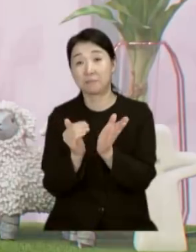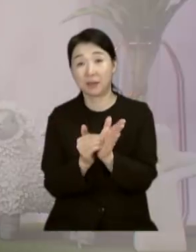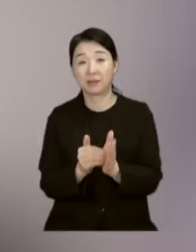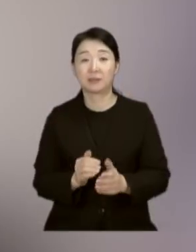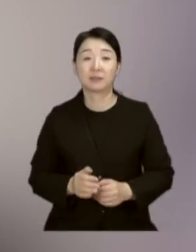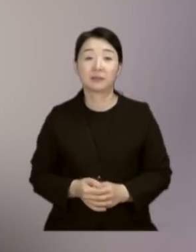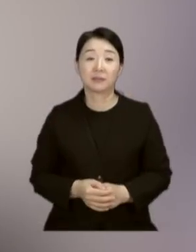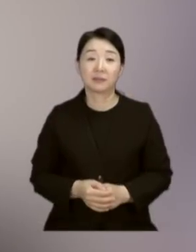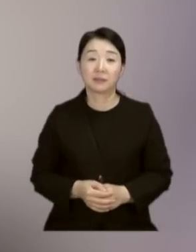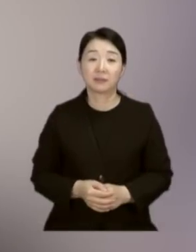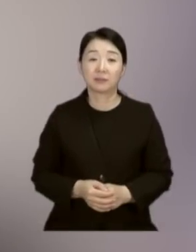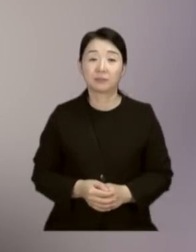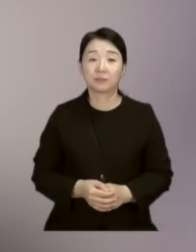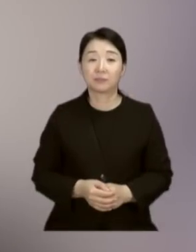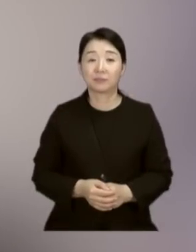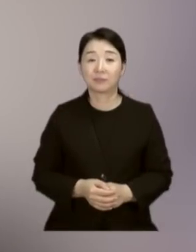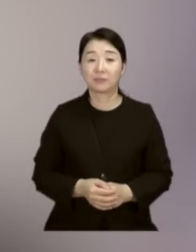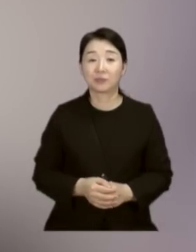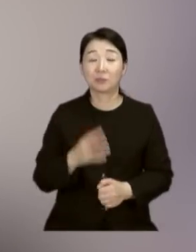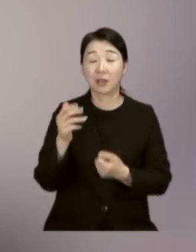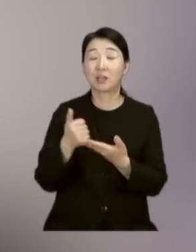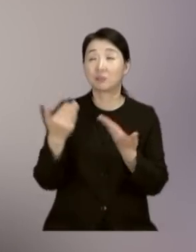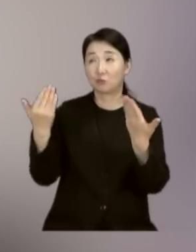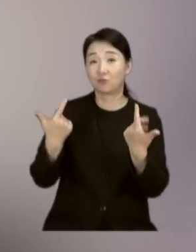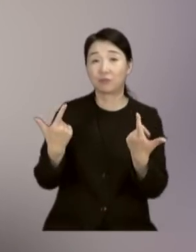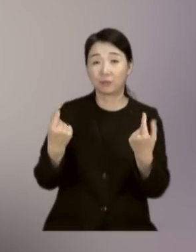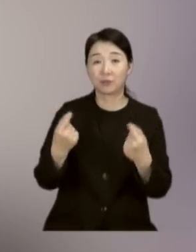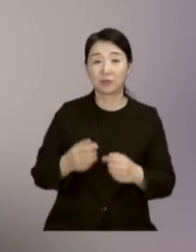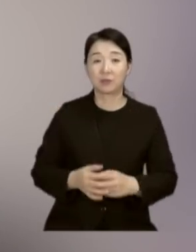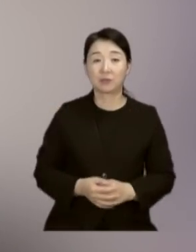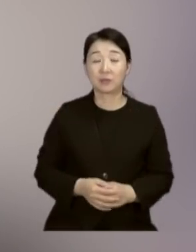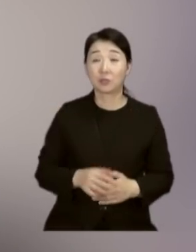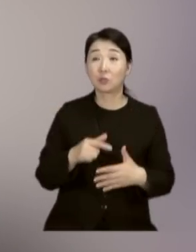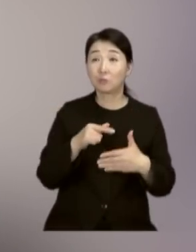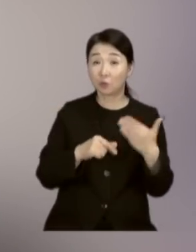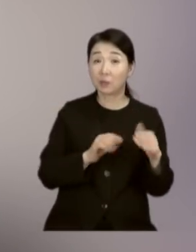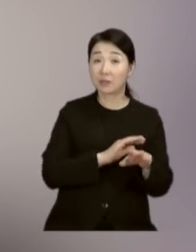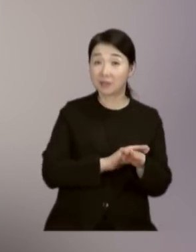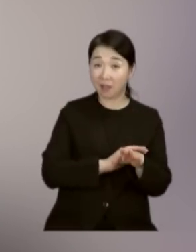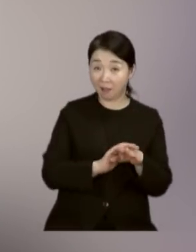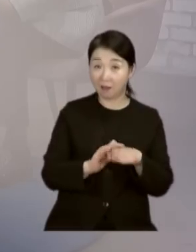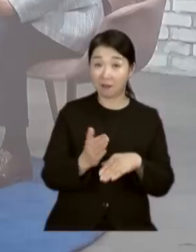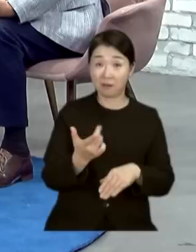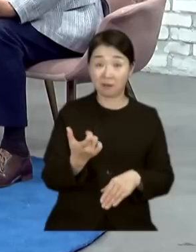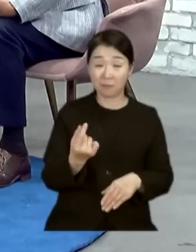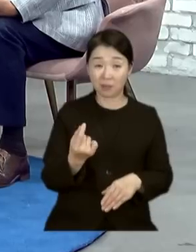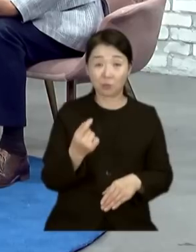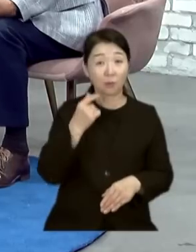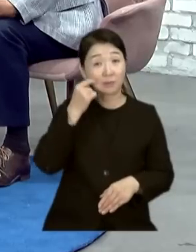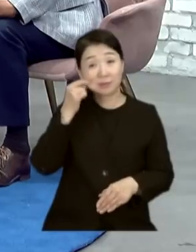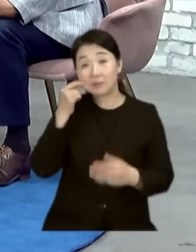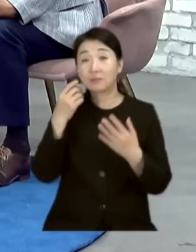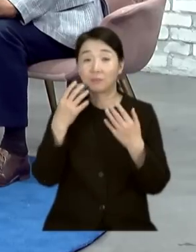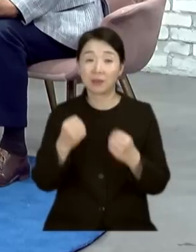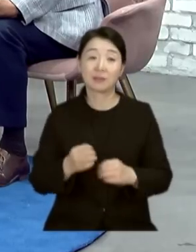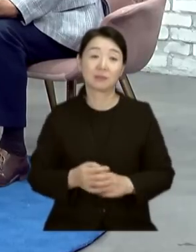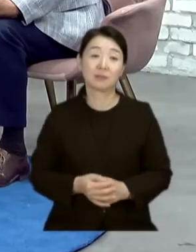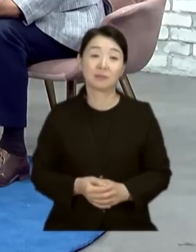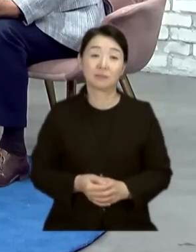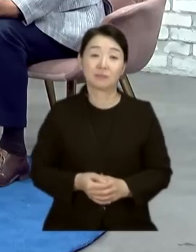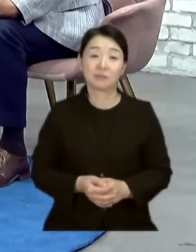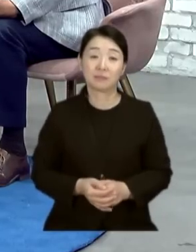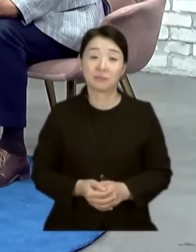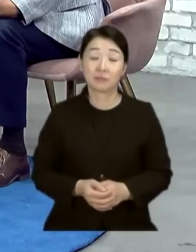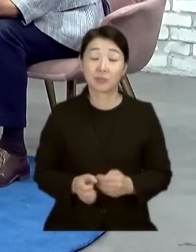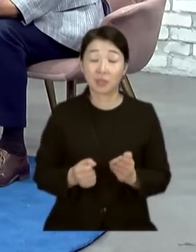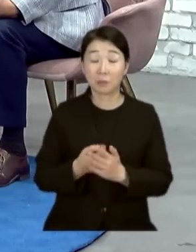꼭 맞는 프로그램이었잖아요. 그렇죠. 이건 정말 하나님이 주신 거다. 그 프로그램이 잘 됐어요, 그죠? 네, 인기도 그, 많았고